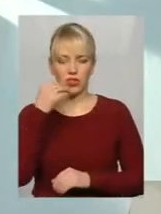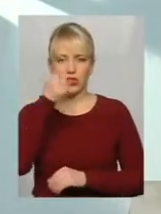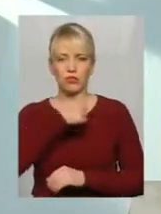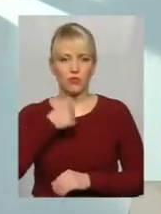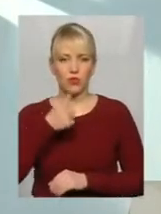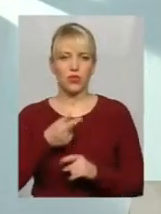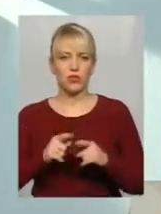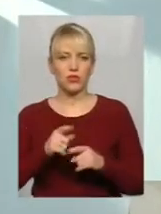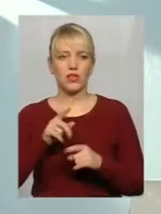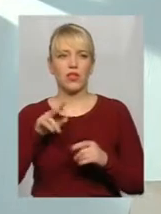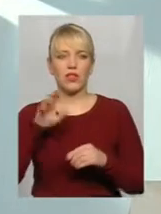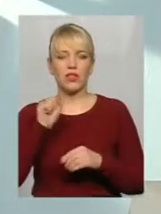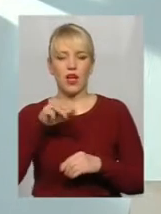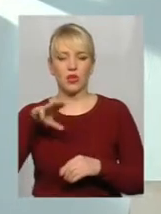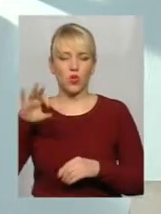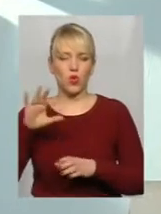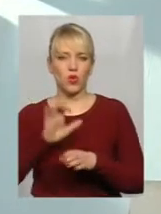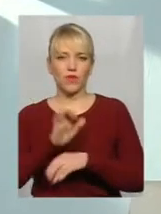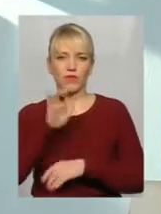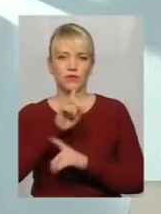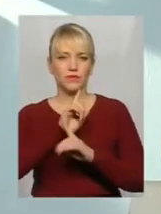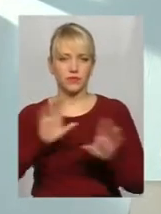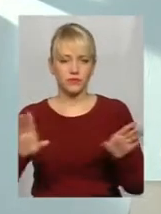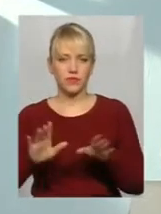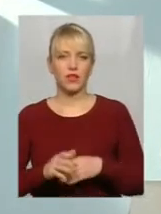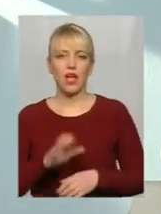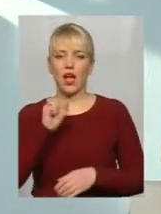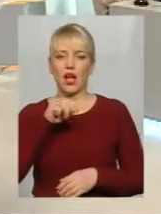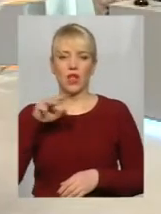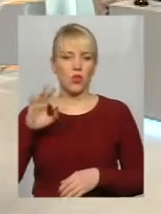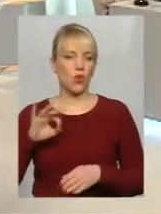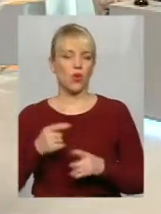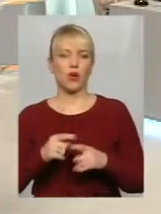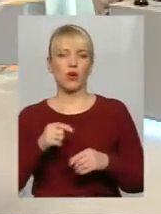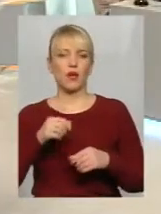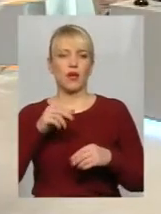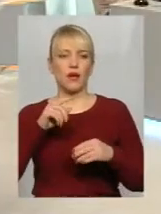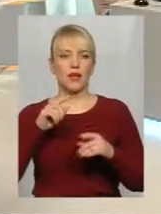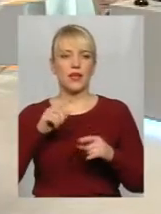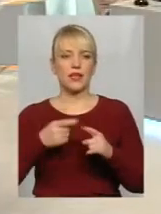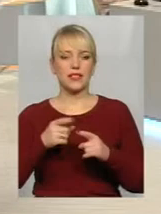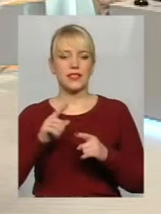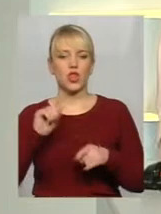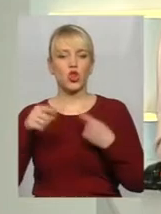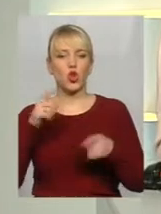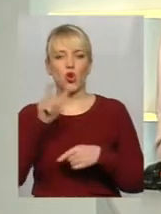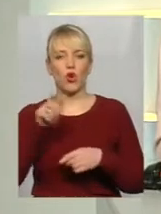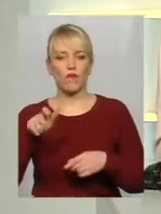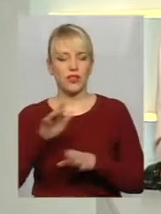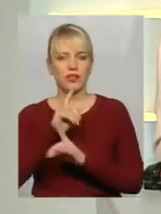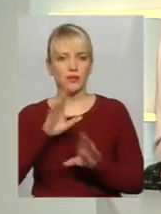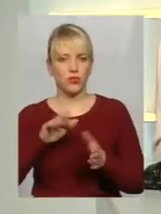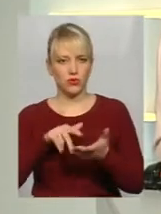проведення антитерористичної операції не направляються. Тобто в АТО строковики так, не їдуть. Так. Але служити вони будуть, можуть... будуть